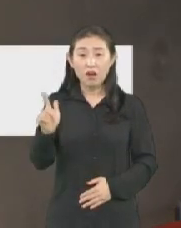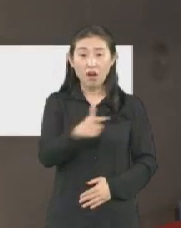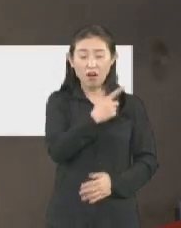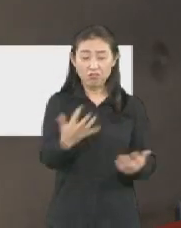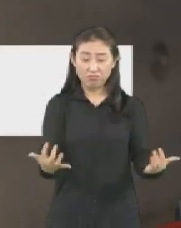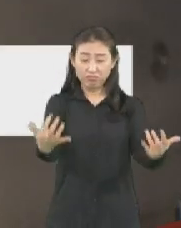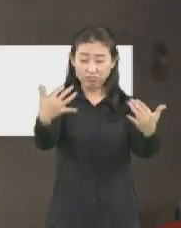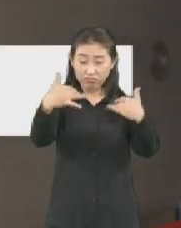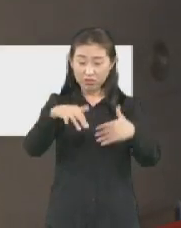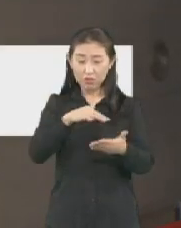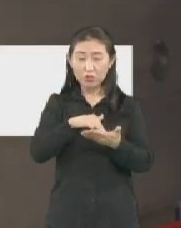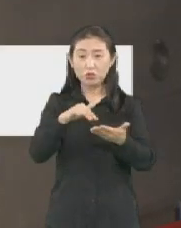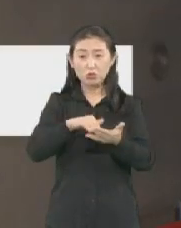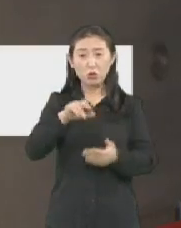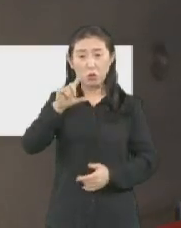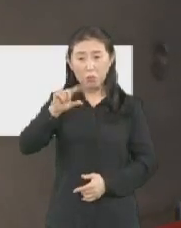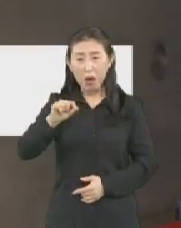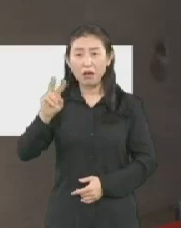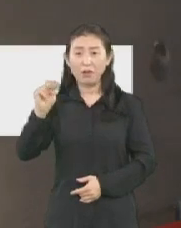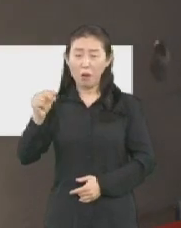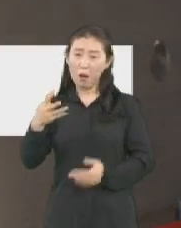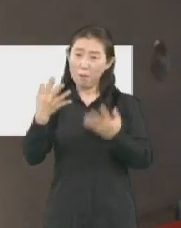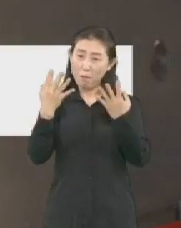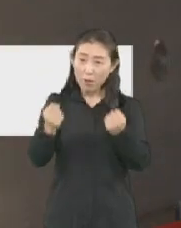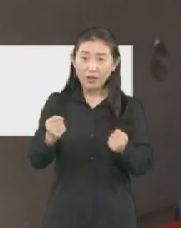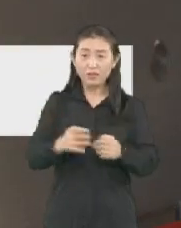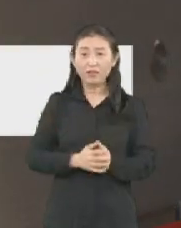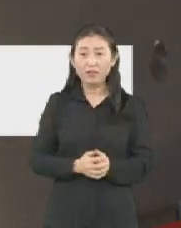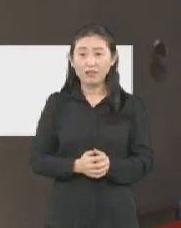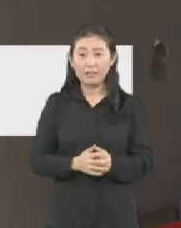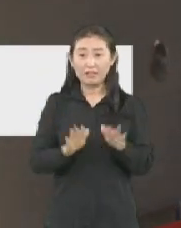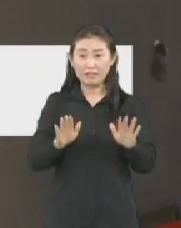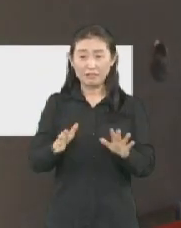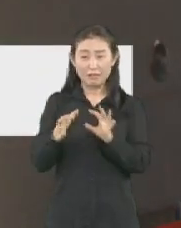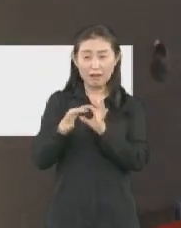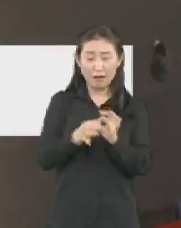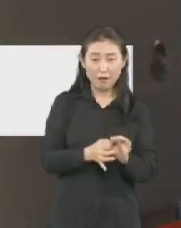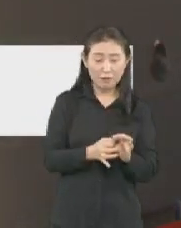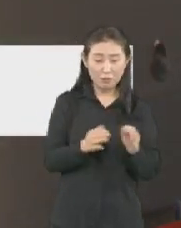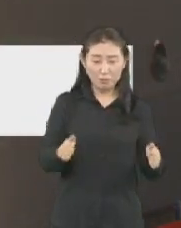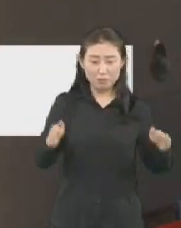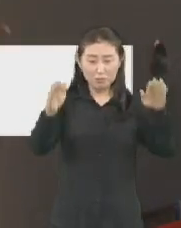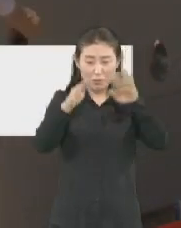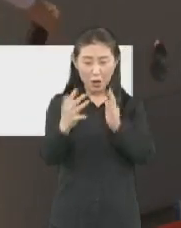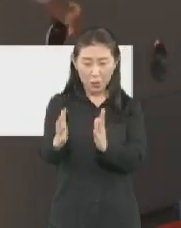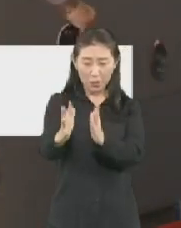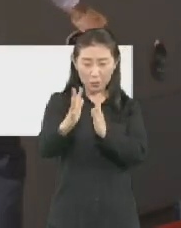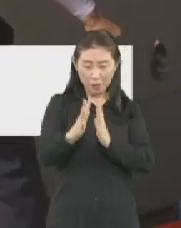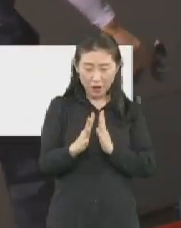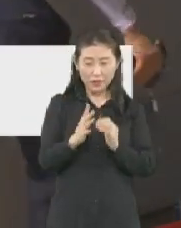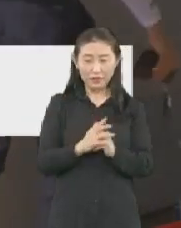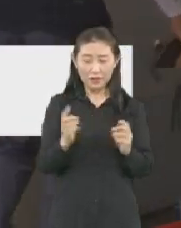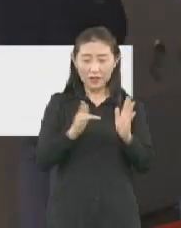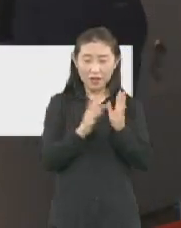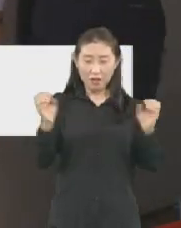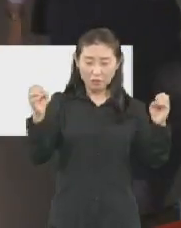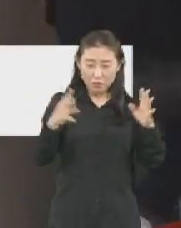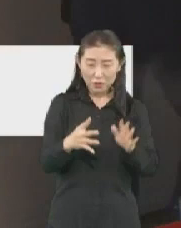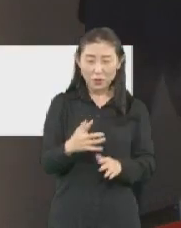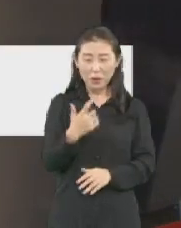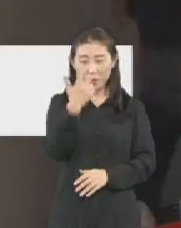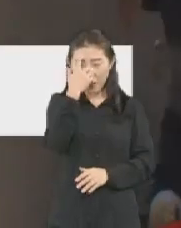하루에 이렇게 오시는데 저희가 그거를 초소해서 함으로써 아직까지 코로나